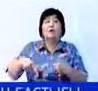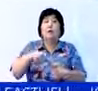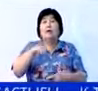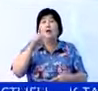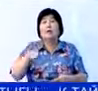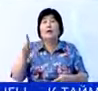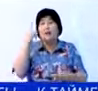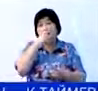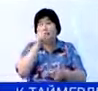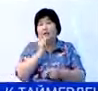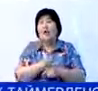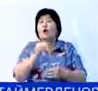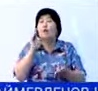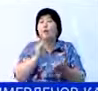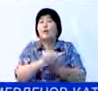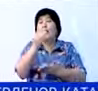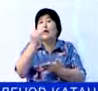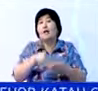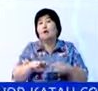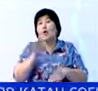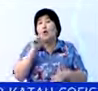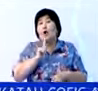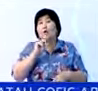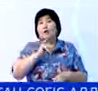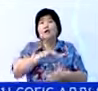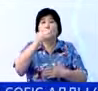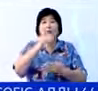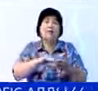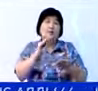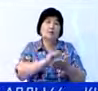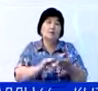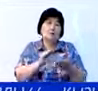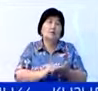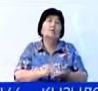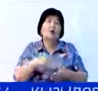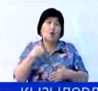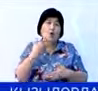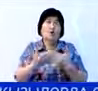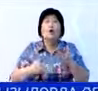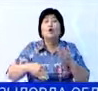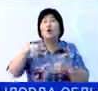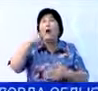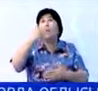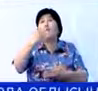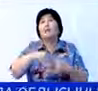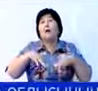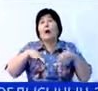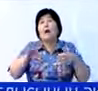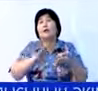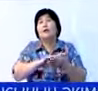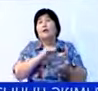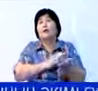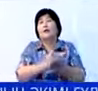ескерту берілді және белгіленген талапқа сәйкес уақытша жұмыс тәртібін жазып қою ұсынылды. Жоғарыда атап өткеніміздей, автокөліктерге